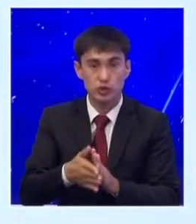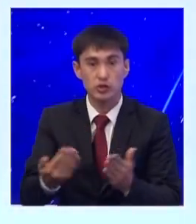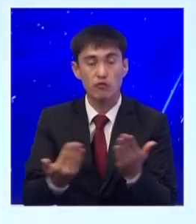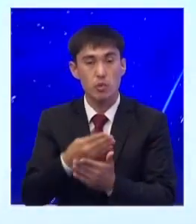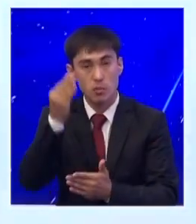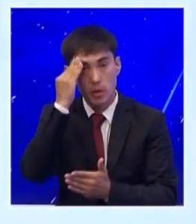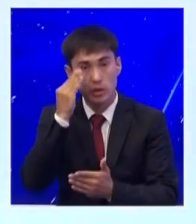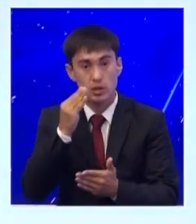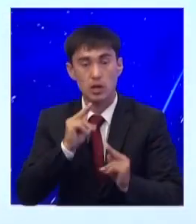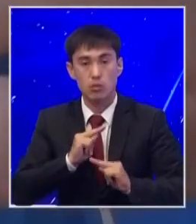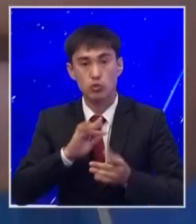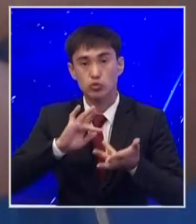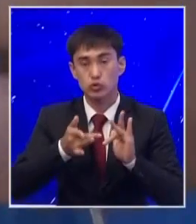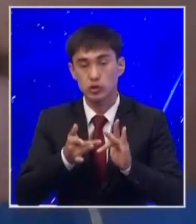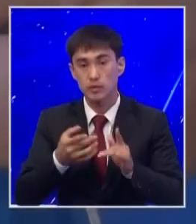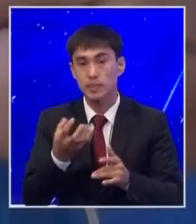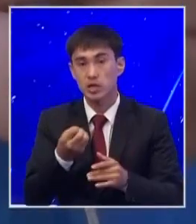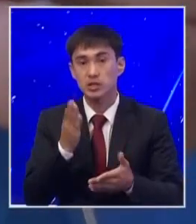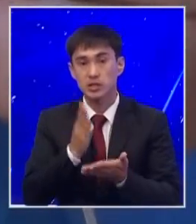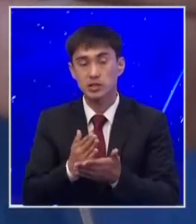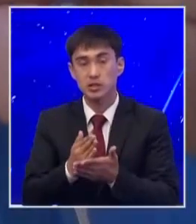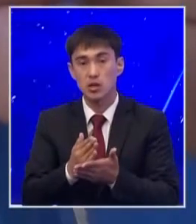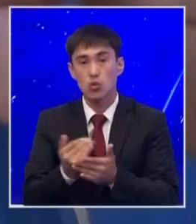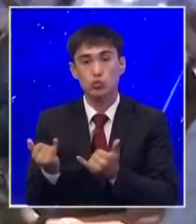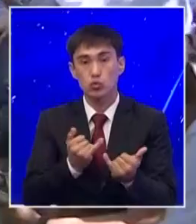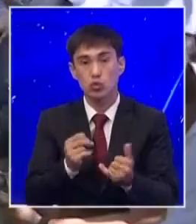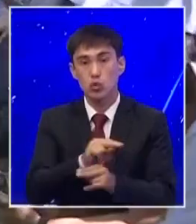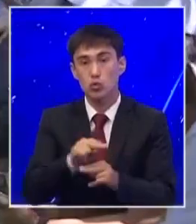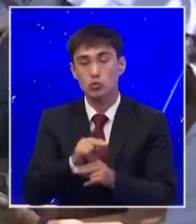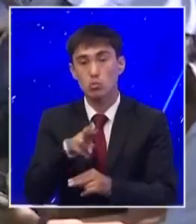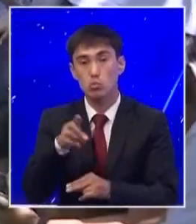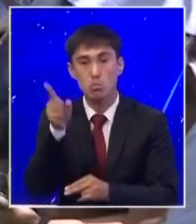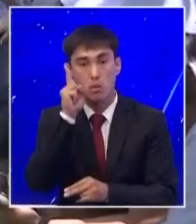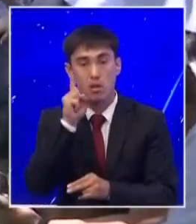приемы работы с социальной сетью. Также здесь предусмотрен курс мобилографии.